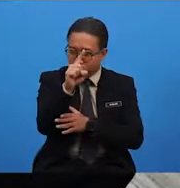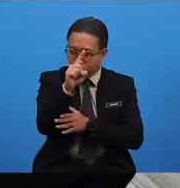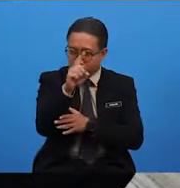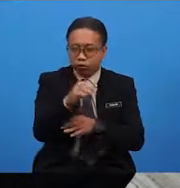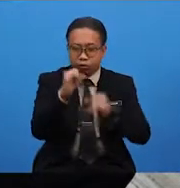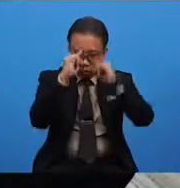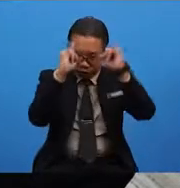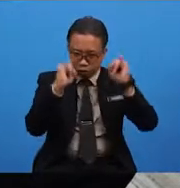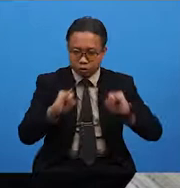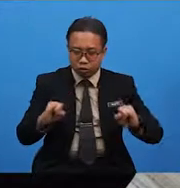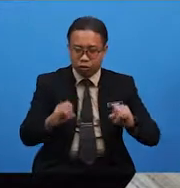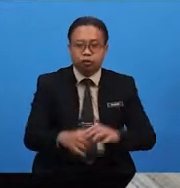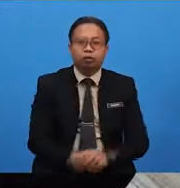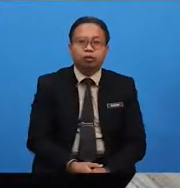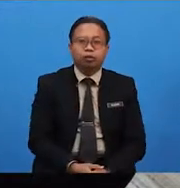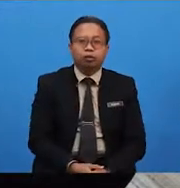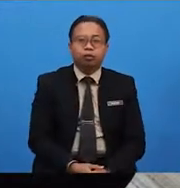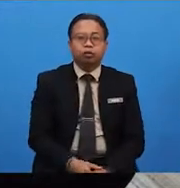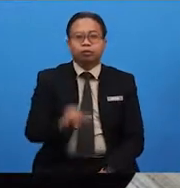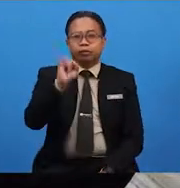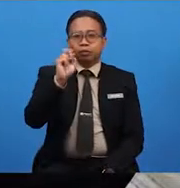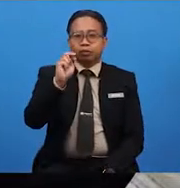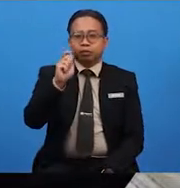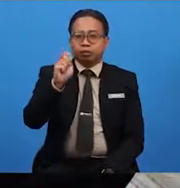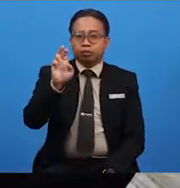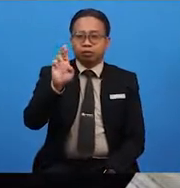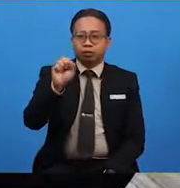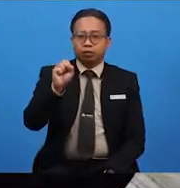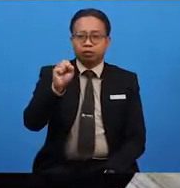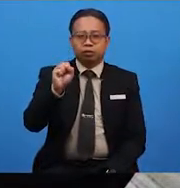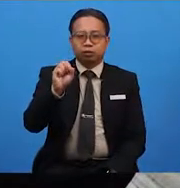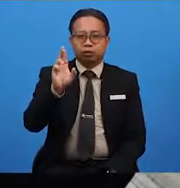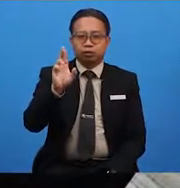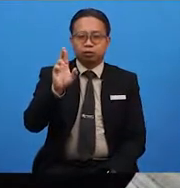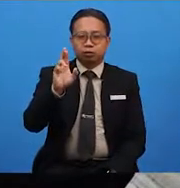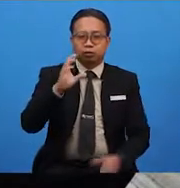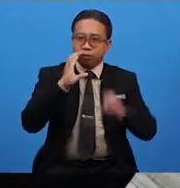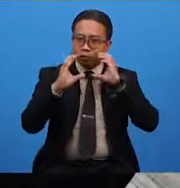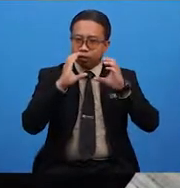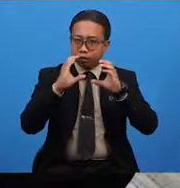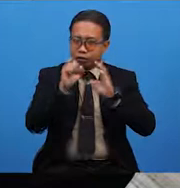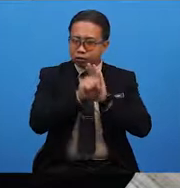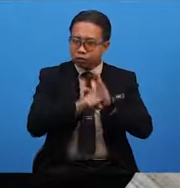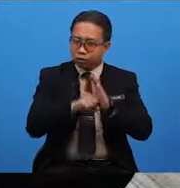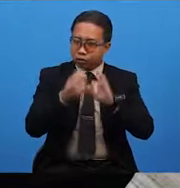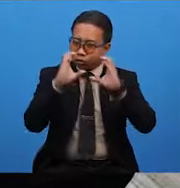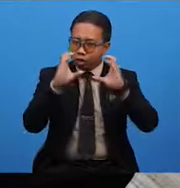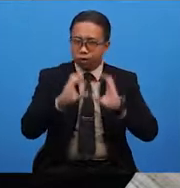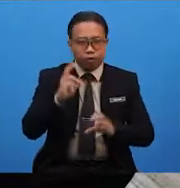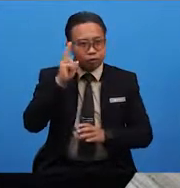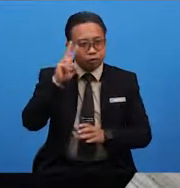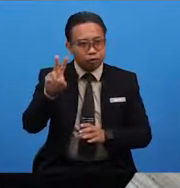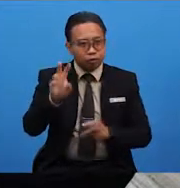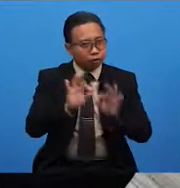dikurasi intepretasi komunikasi secara dijual kepada teks